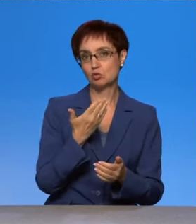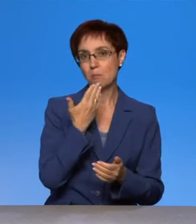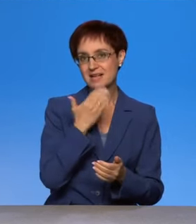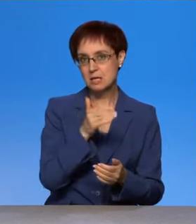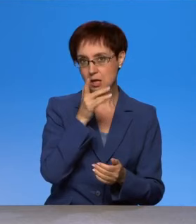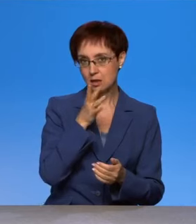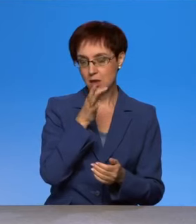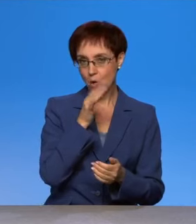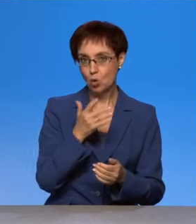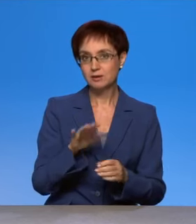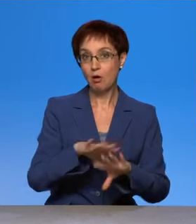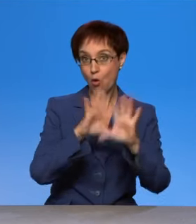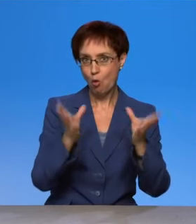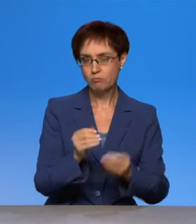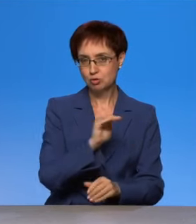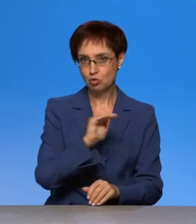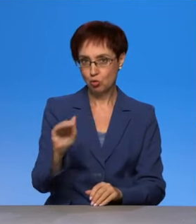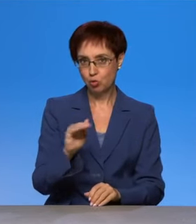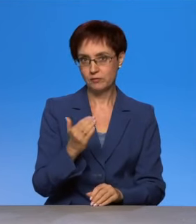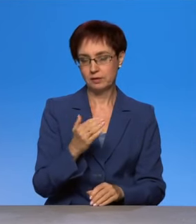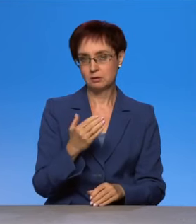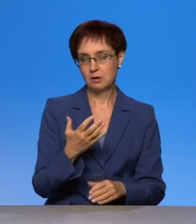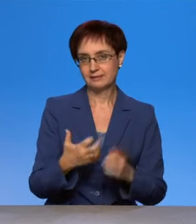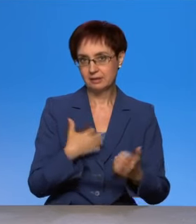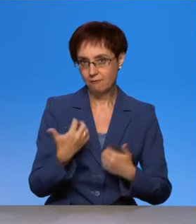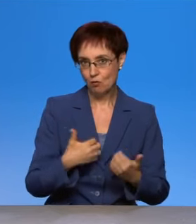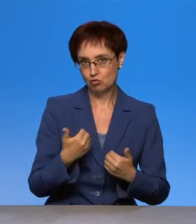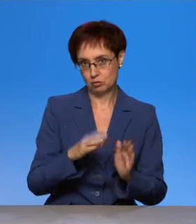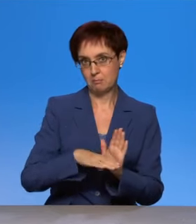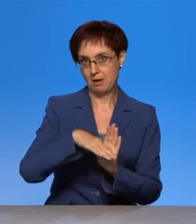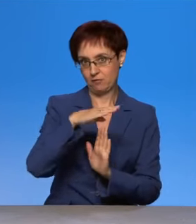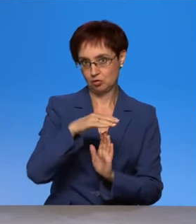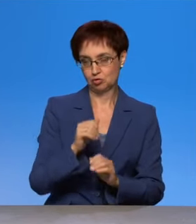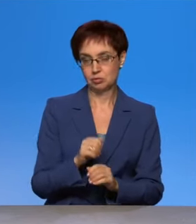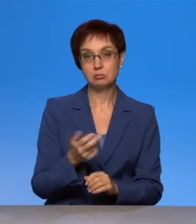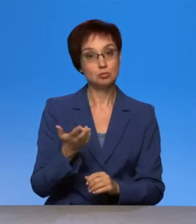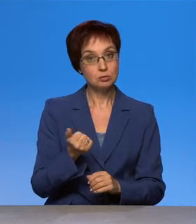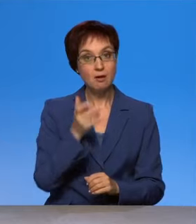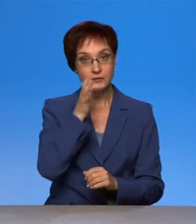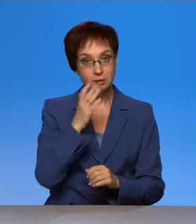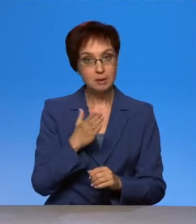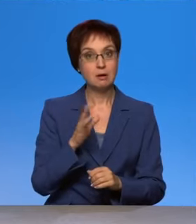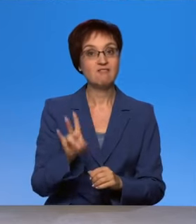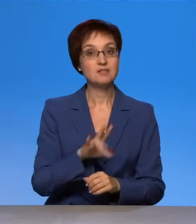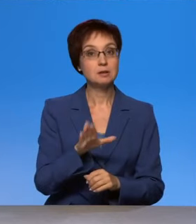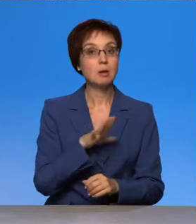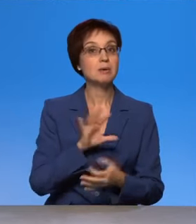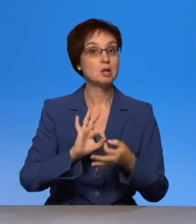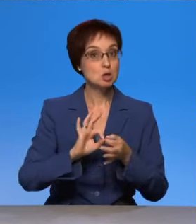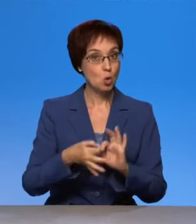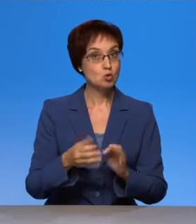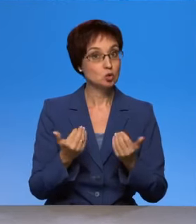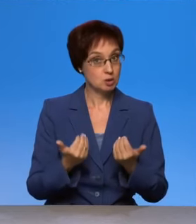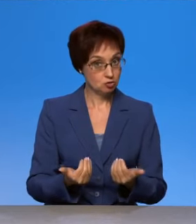А где искать решение? Но когда время было простым. Да, времена всегда были сложные, но вот сейчас, во всяком случае, мы можем отсудить